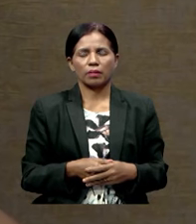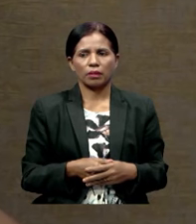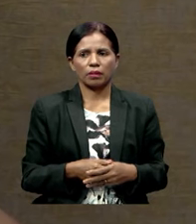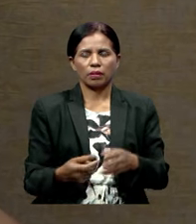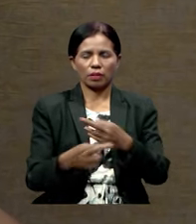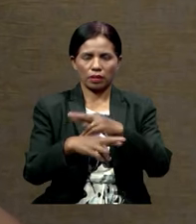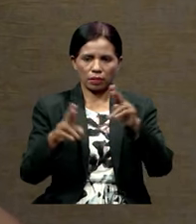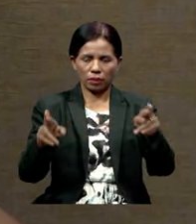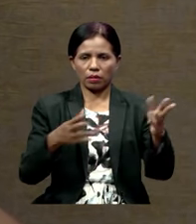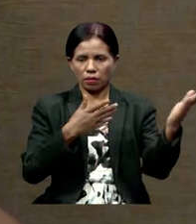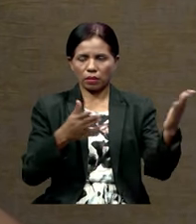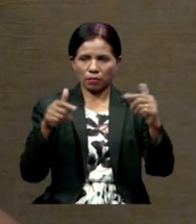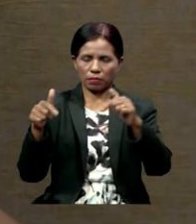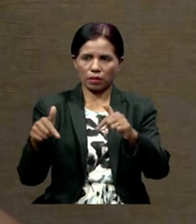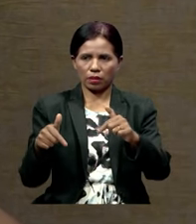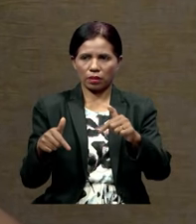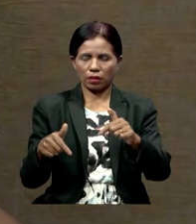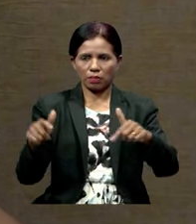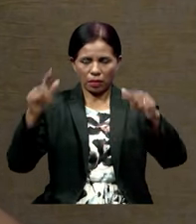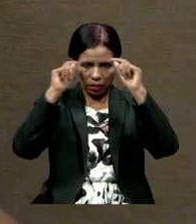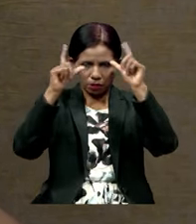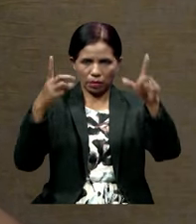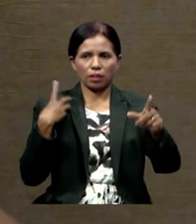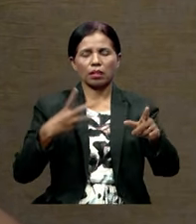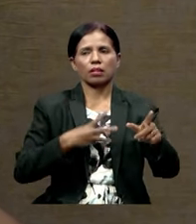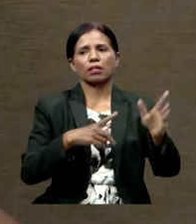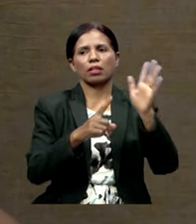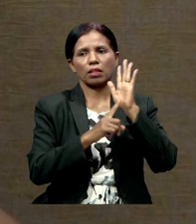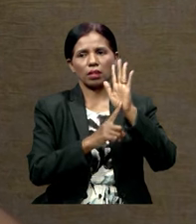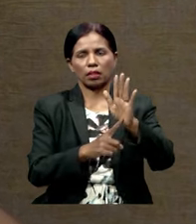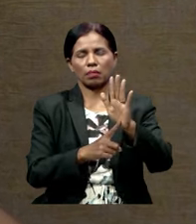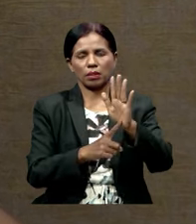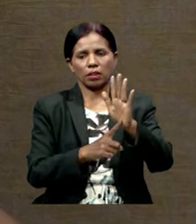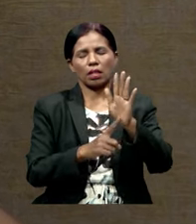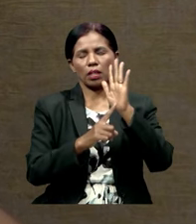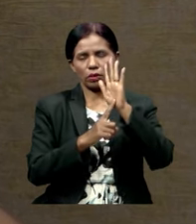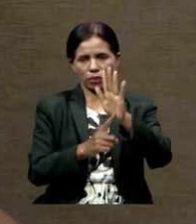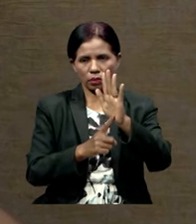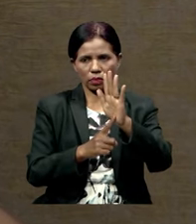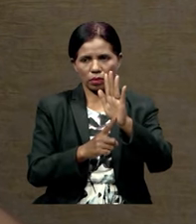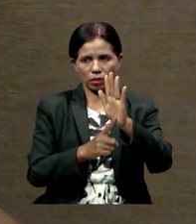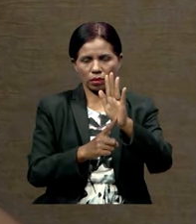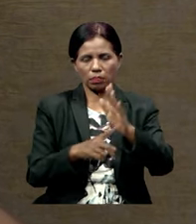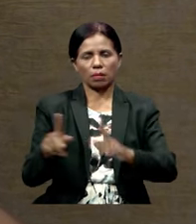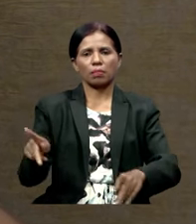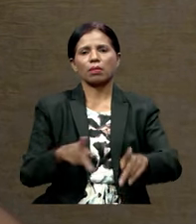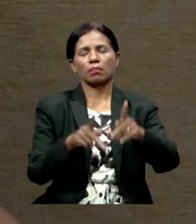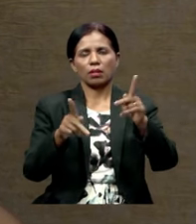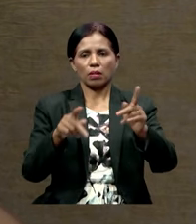rezultat ne pila mai Timor ita se amise publica ba ia a public. Puri